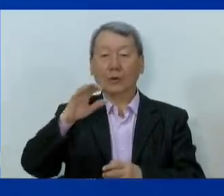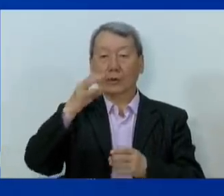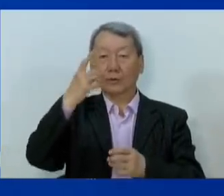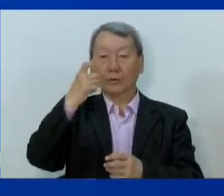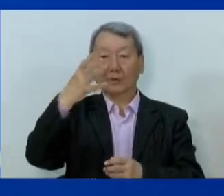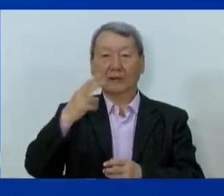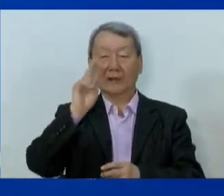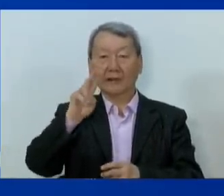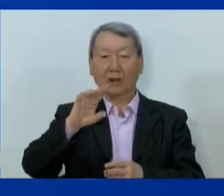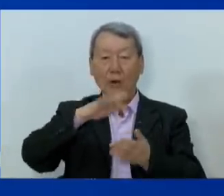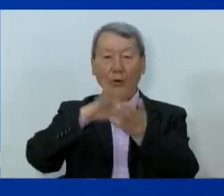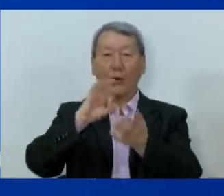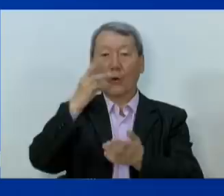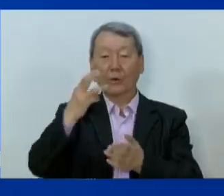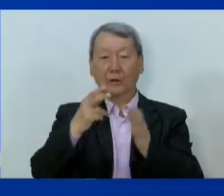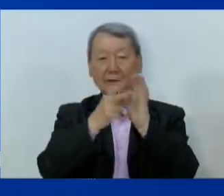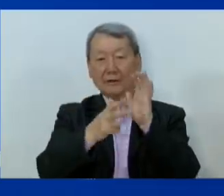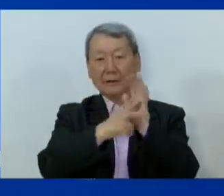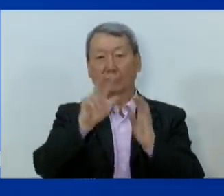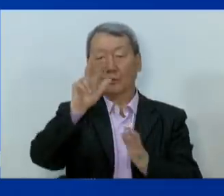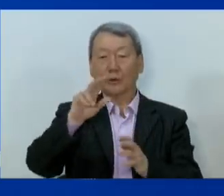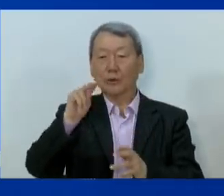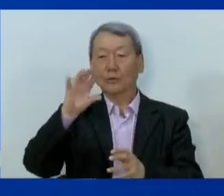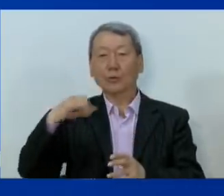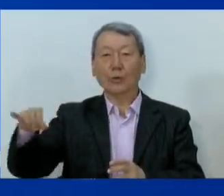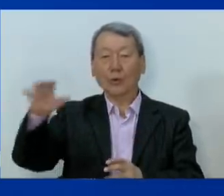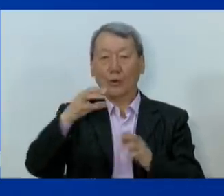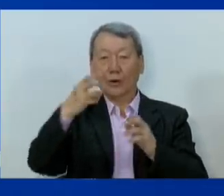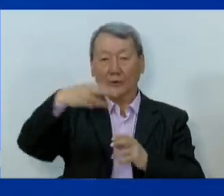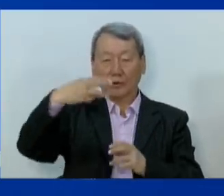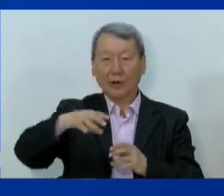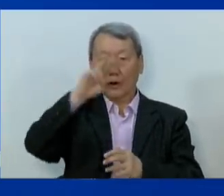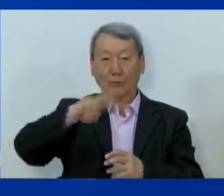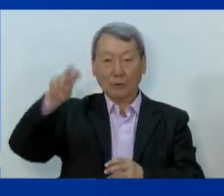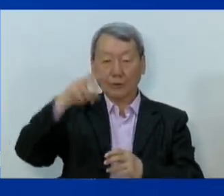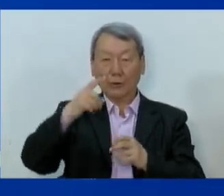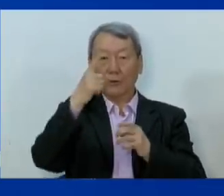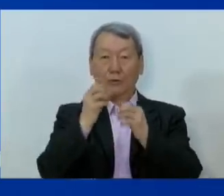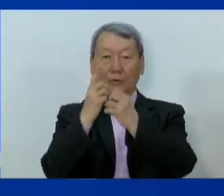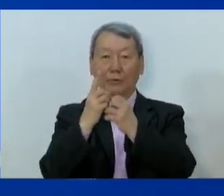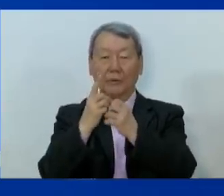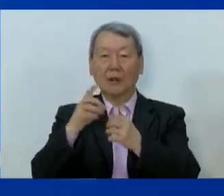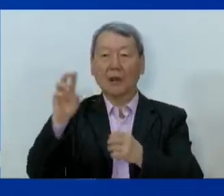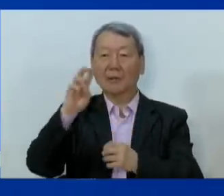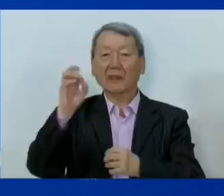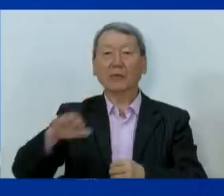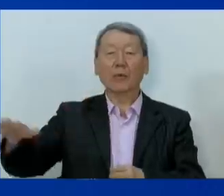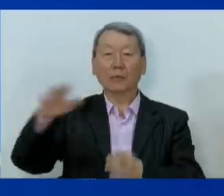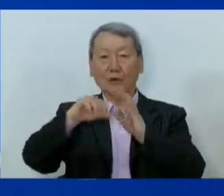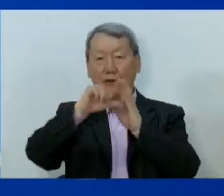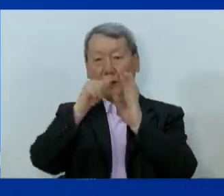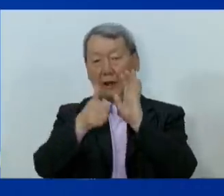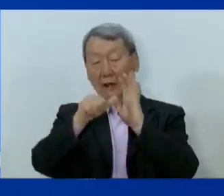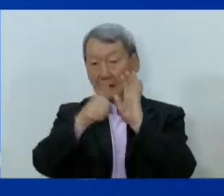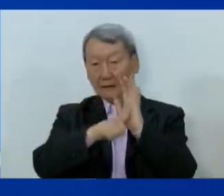Ош шарында 83, Чүй обласында 30, Бешкек шарында 111, Баткен обласында 6, Нарын